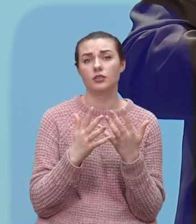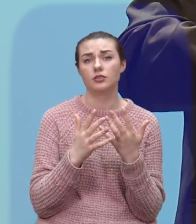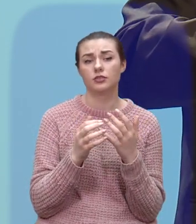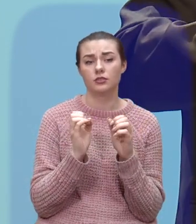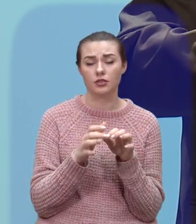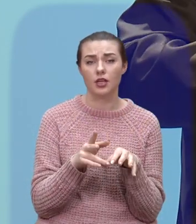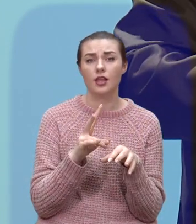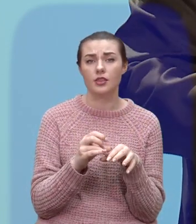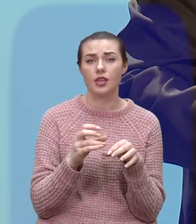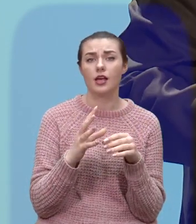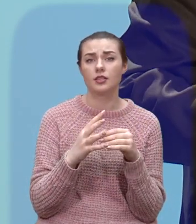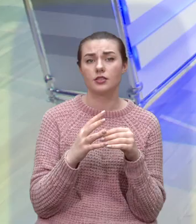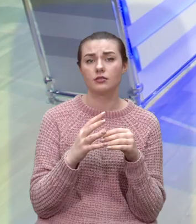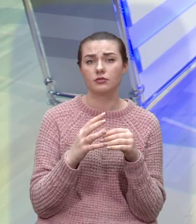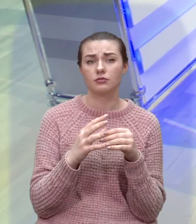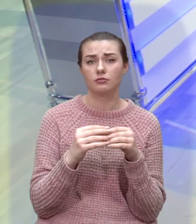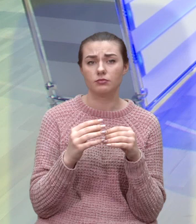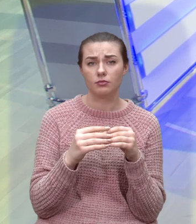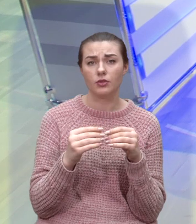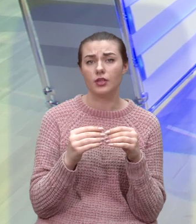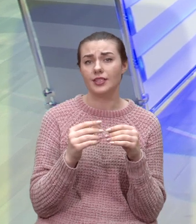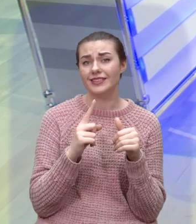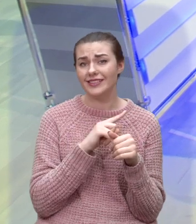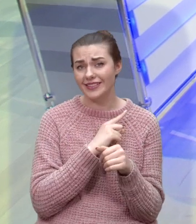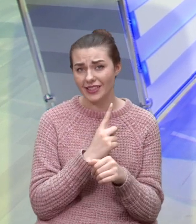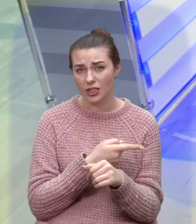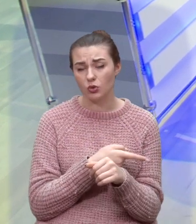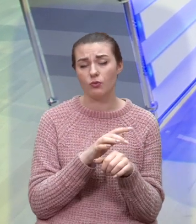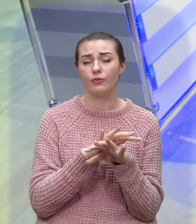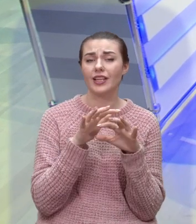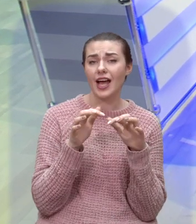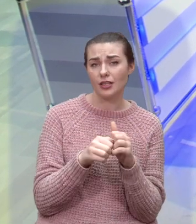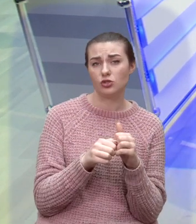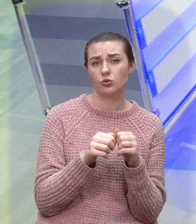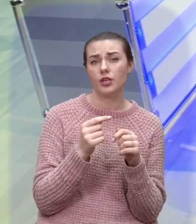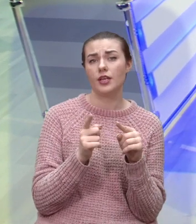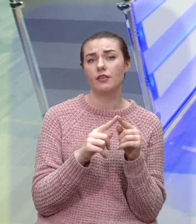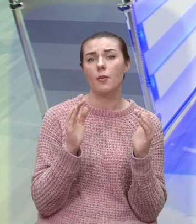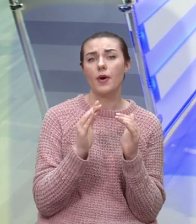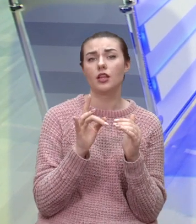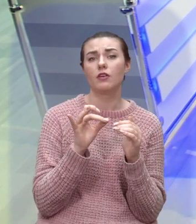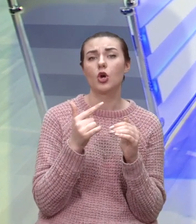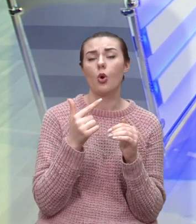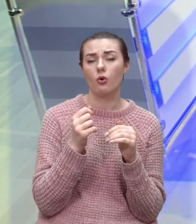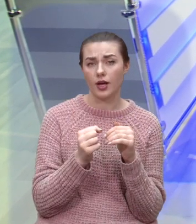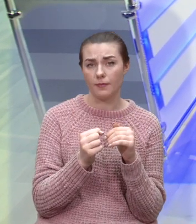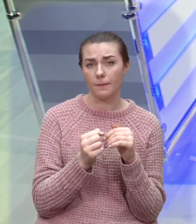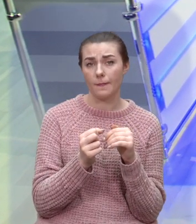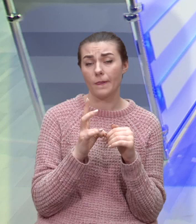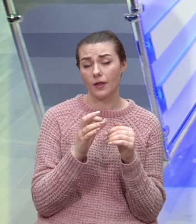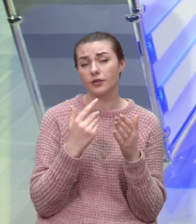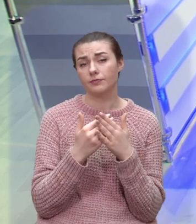низвергнуто наземь романа азим силу вот власти то у малого лога